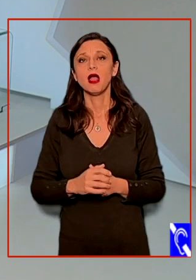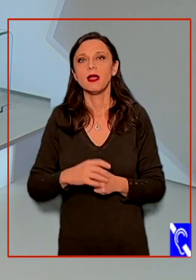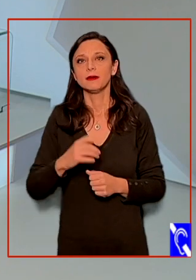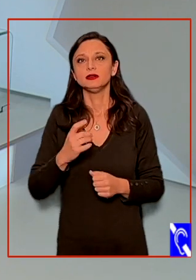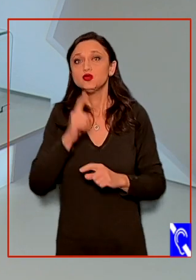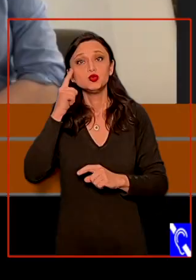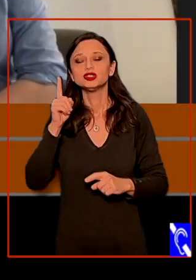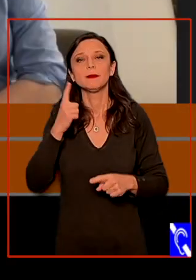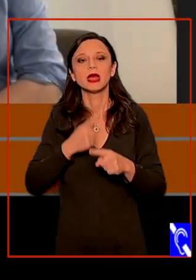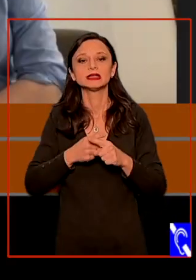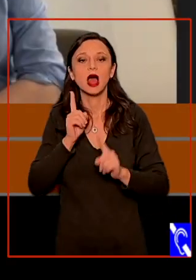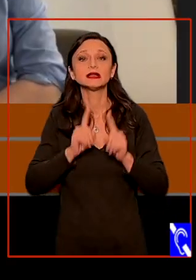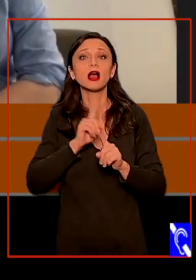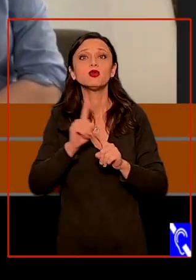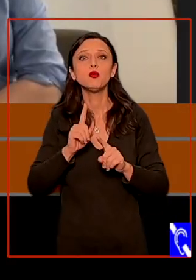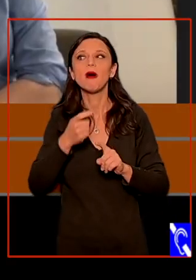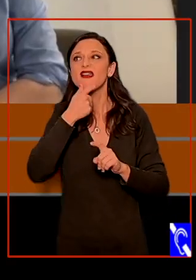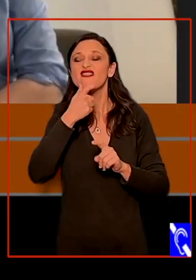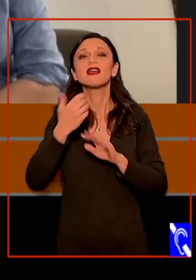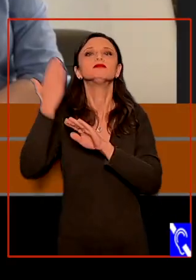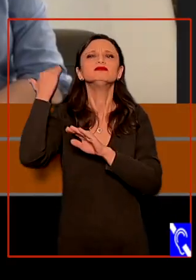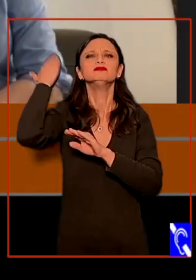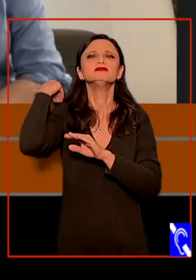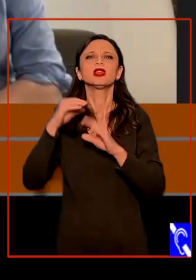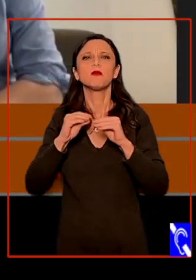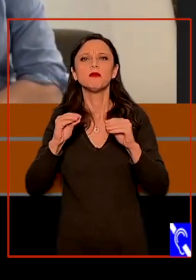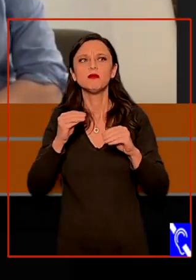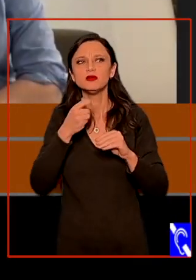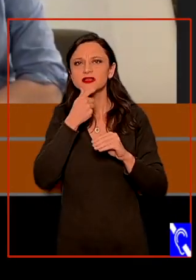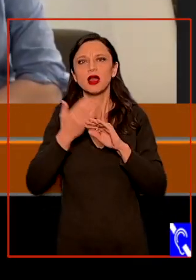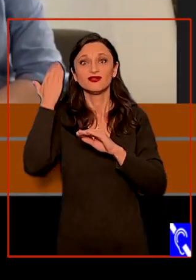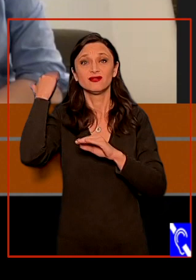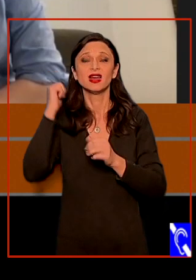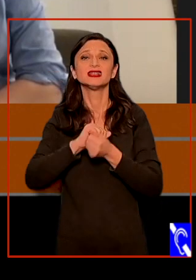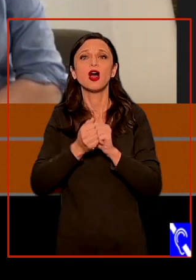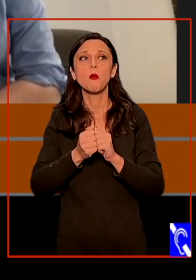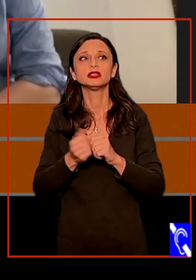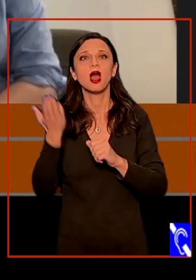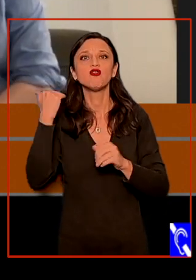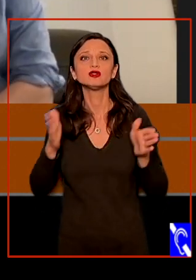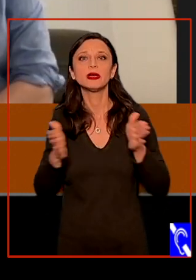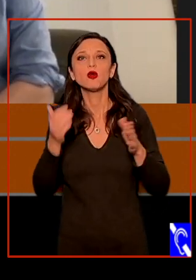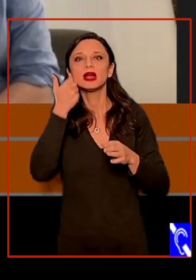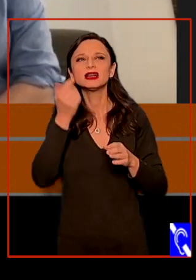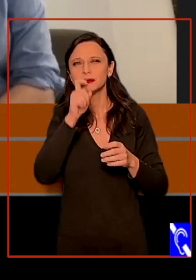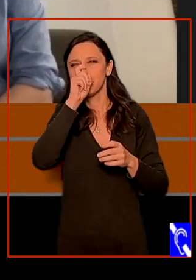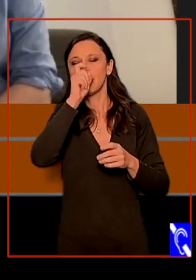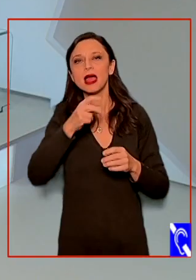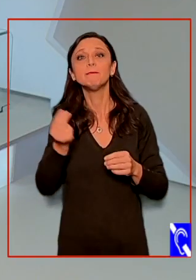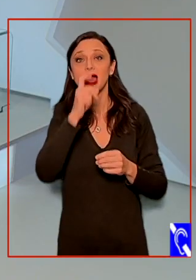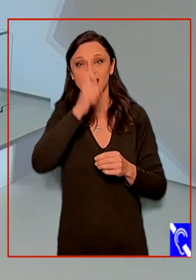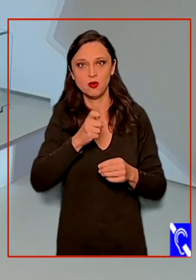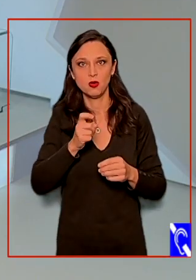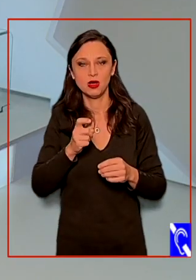factual corecte, dar noi nu știm dacă nu cumva lucrurile sunt și mai din urmă sau poate au fost perioade în care a fost și mai rău decât ce am găsit noi acolo.